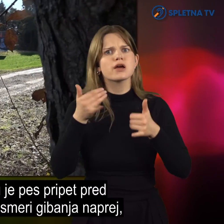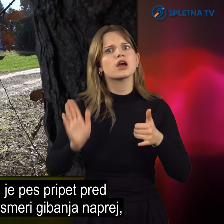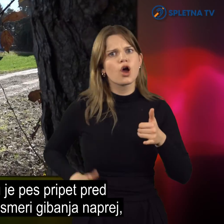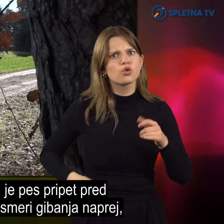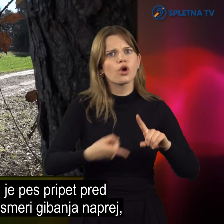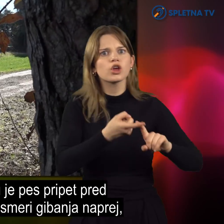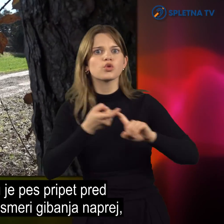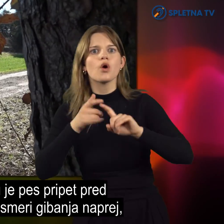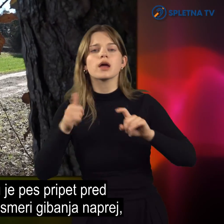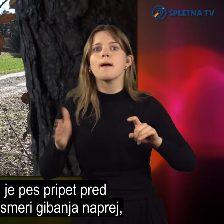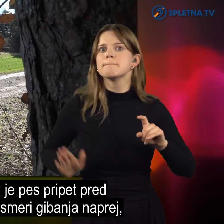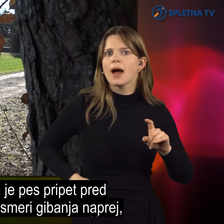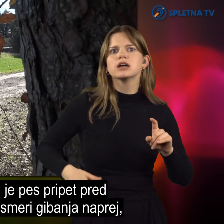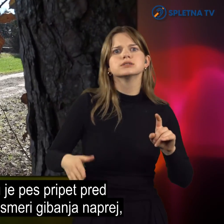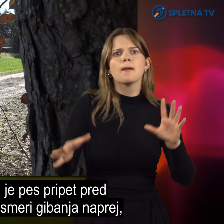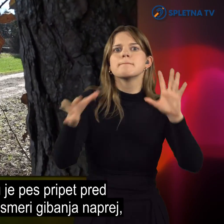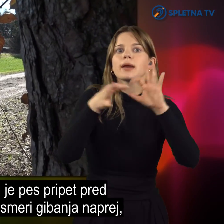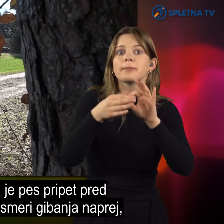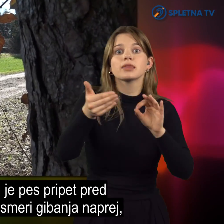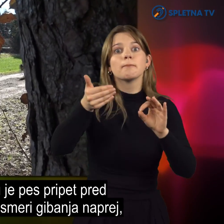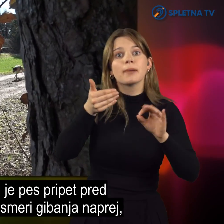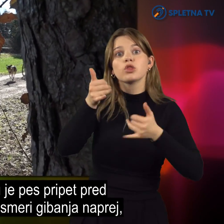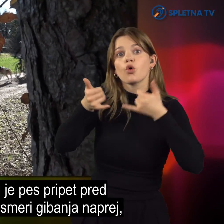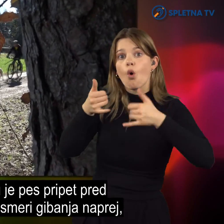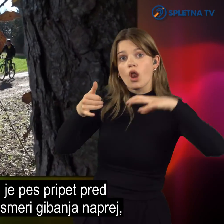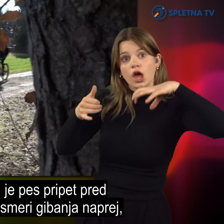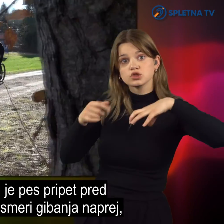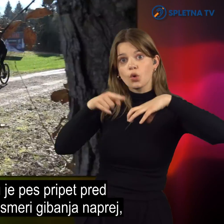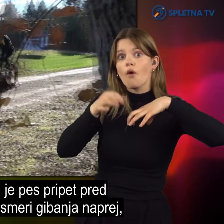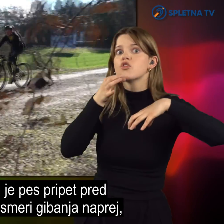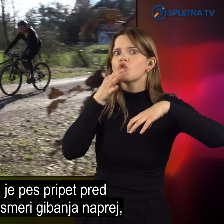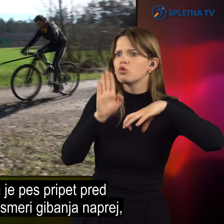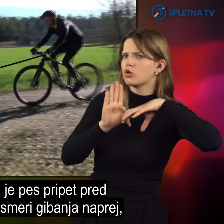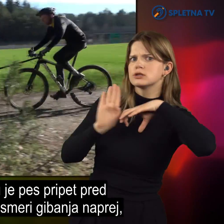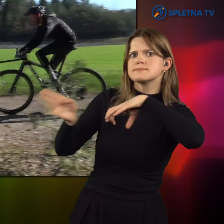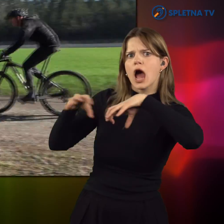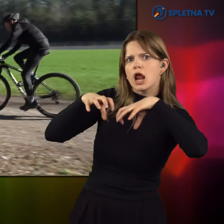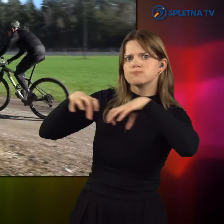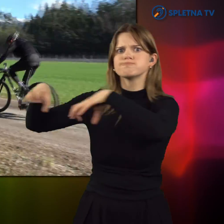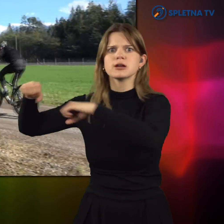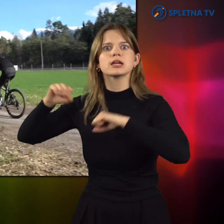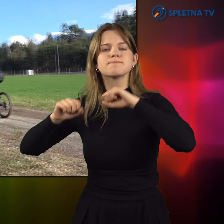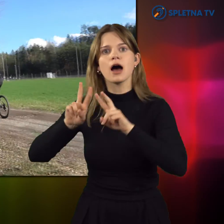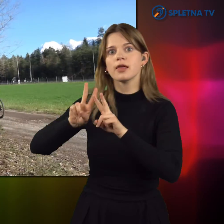Pri bikejoringu je pes pripet pred kolesom točno v smeri gibanja naprej,